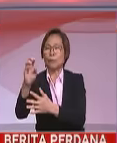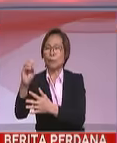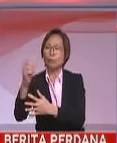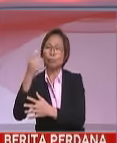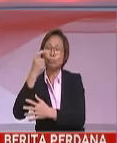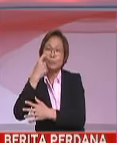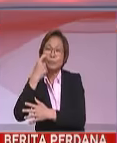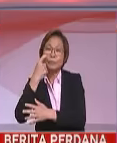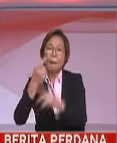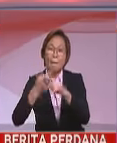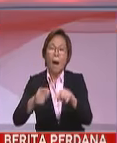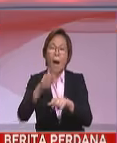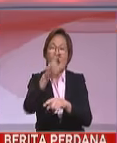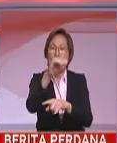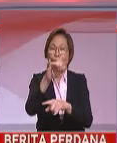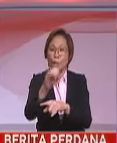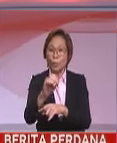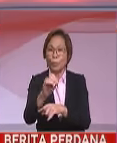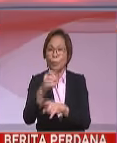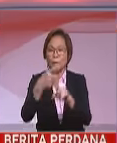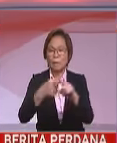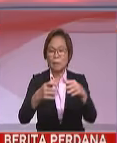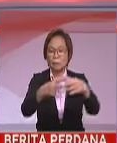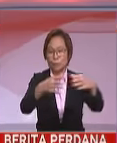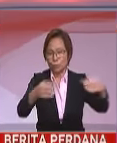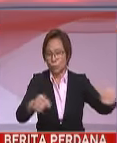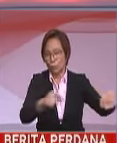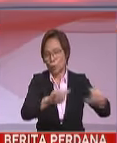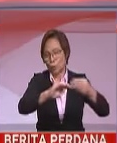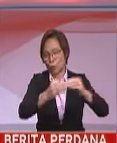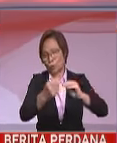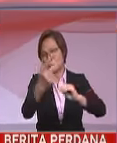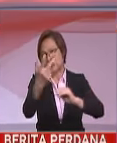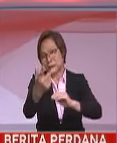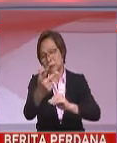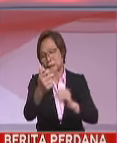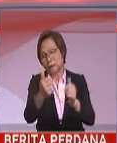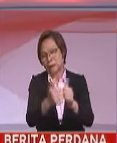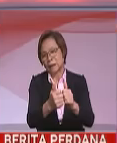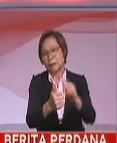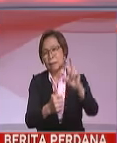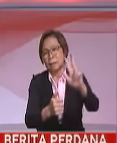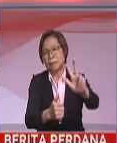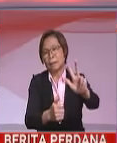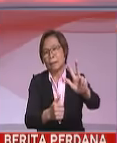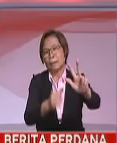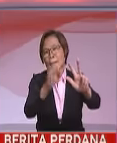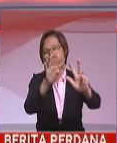365.60 mata. Manakala Ryo Sakata dari Jepun di tempat ketiga dengan